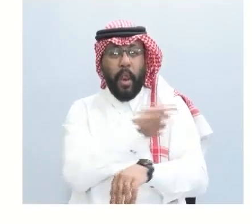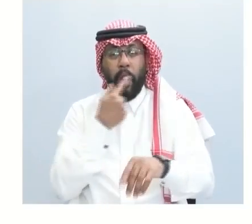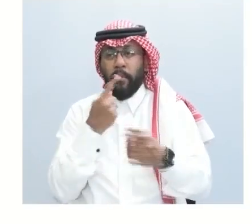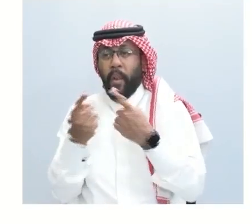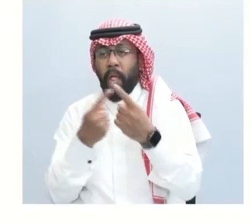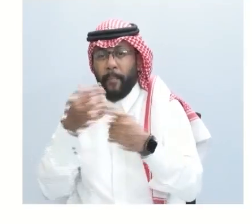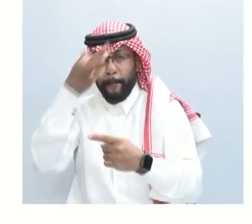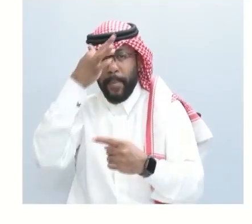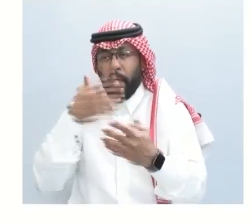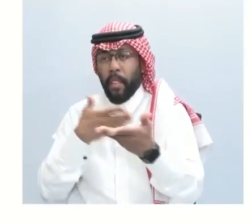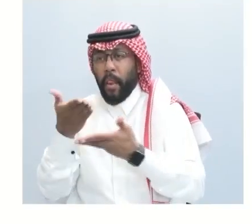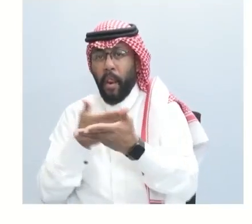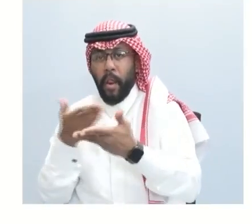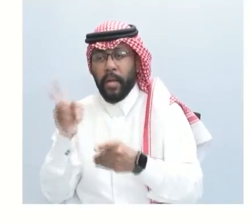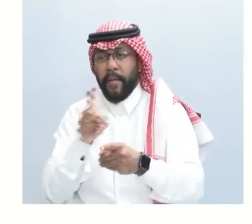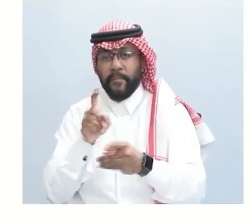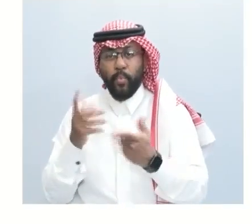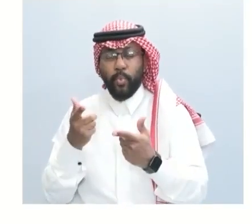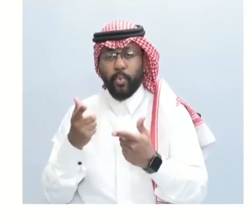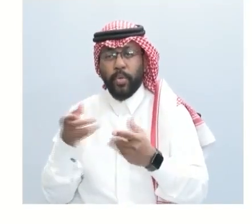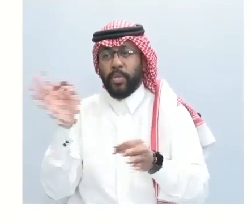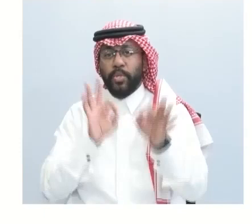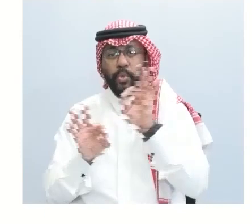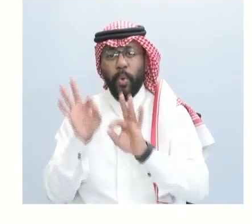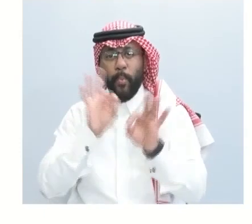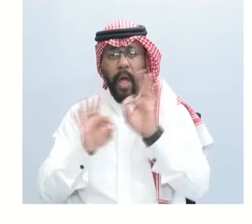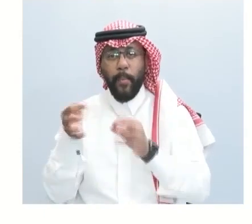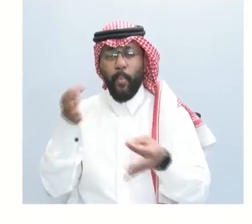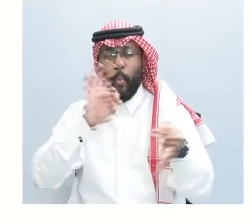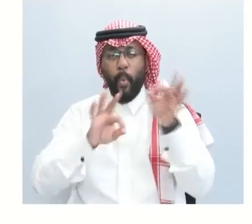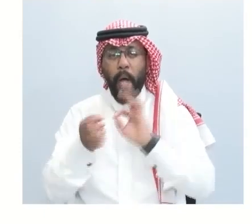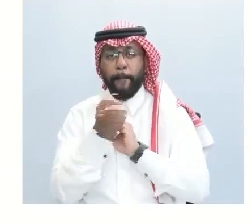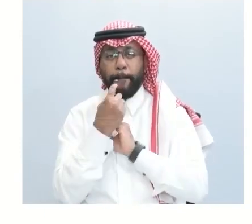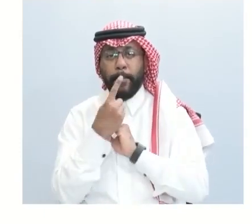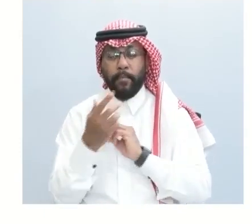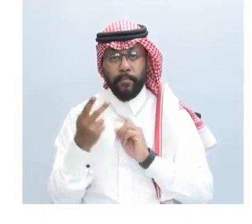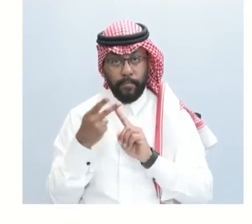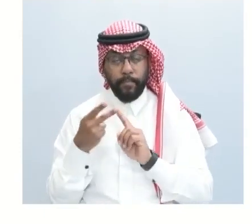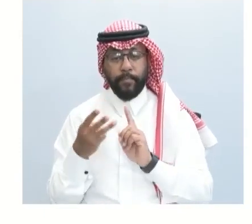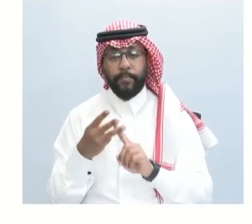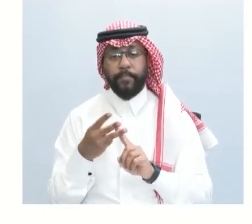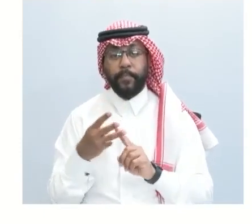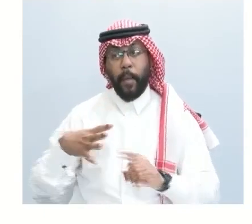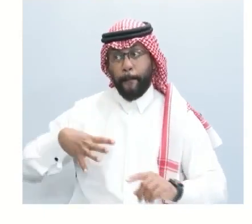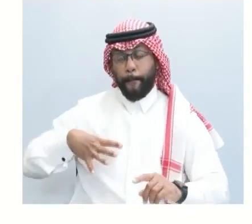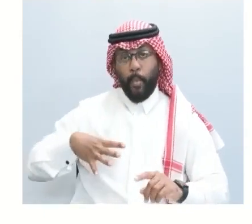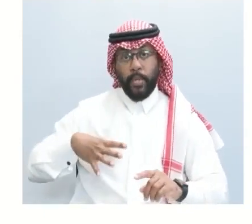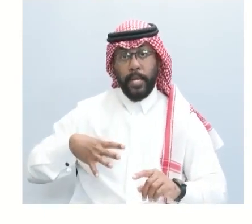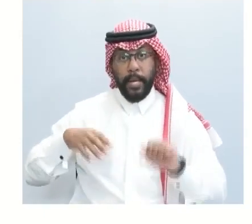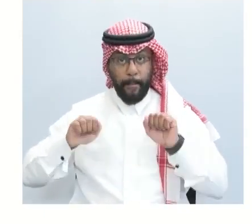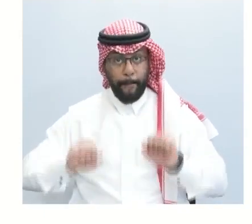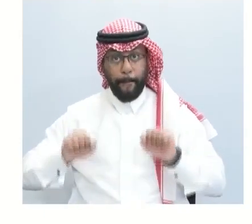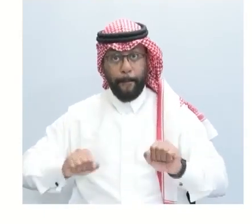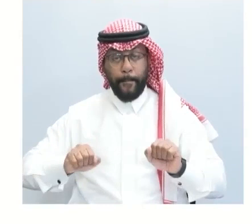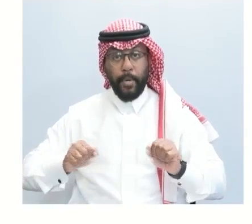وكيفيه استخدام الدواء هل هذا يتعلق بموضوعنا مصطلح الخطبه او الخطابه او مدير المدرسه يناقش